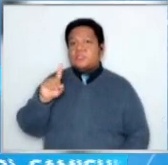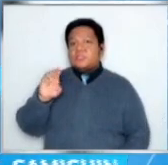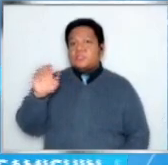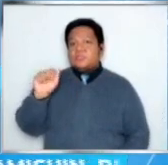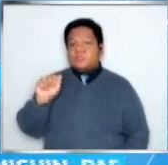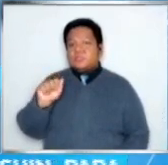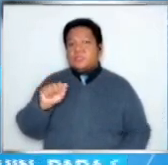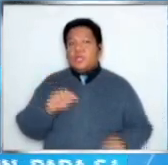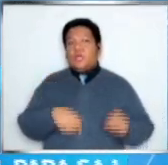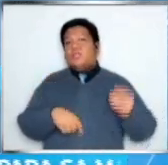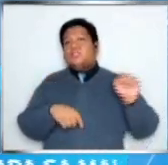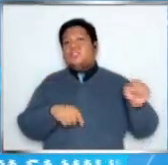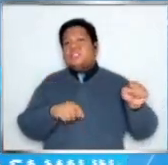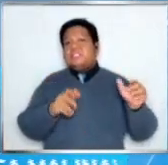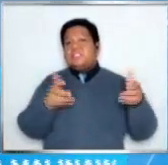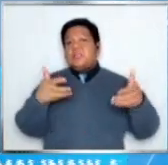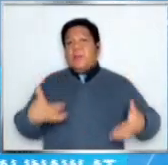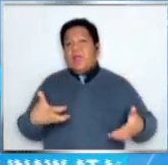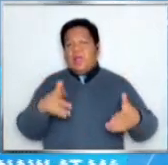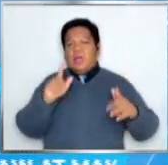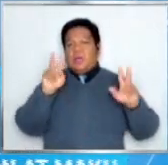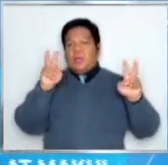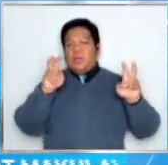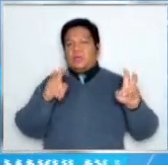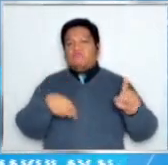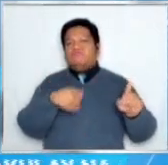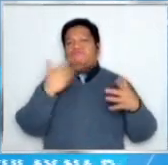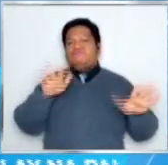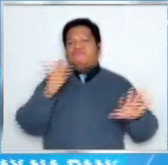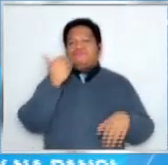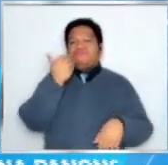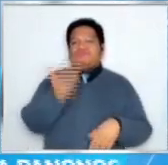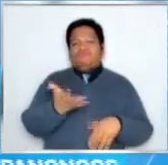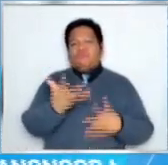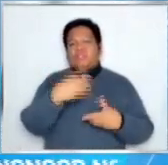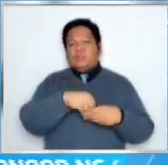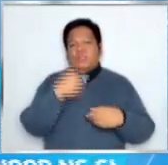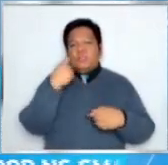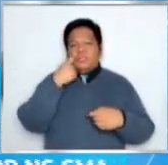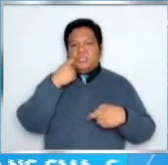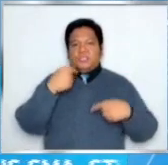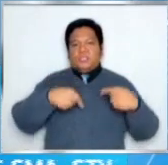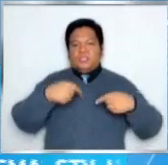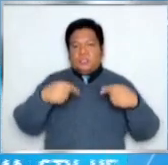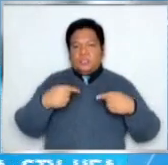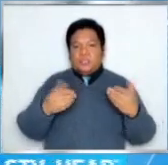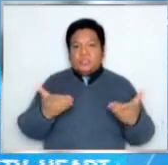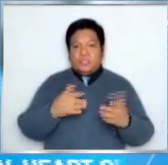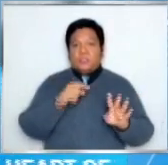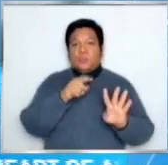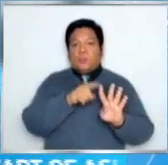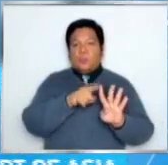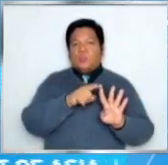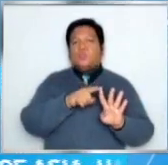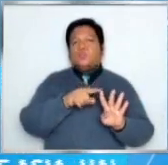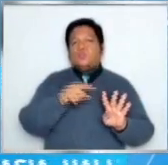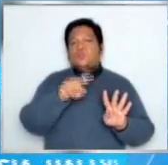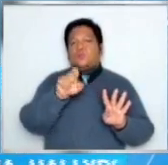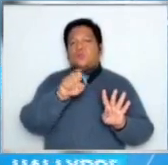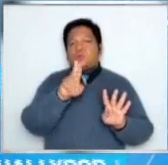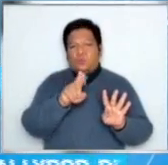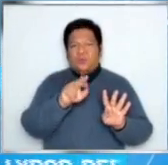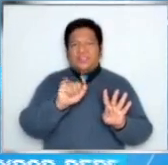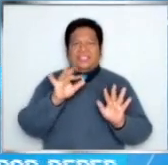tinatawag namin, pumanaw na, kasama na sa encounter kanina dito, siya yung si Xu na binabangkit ni